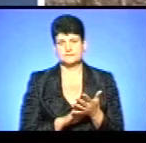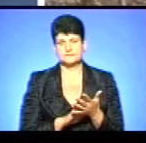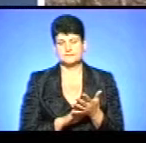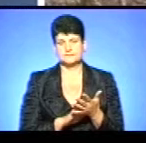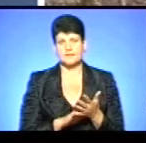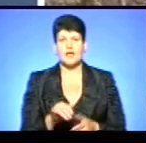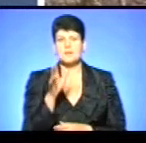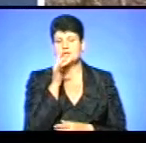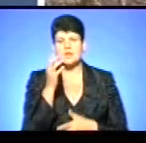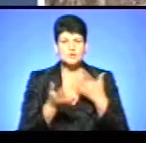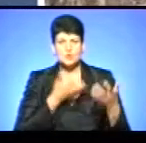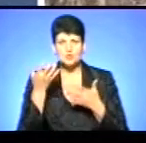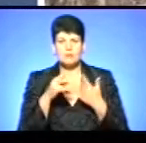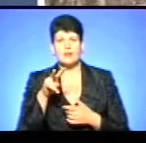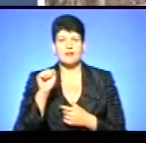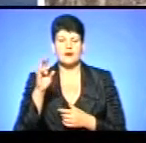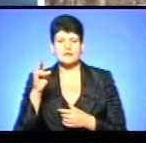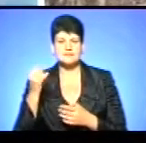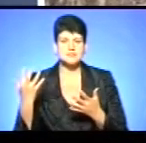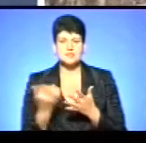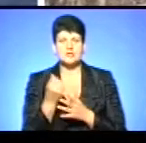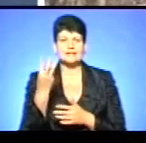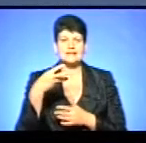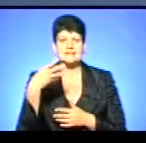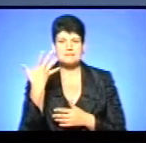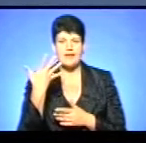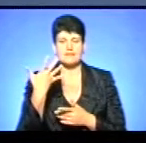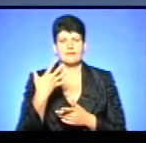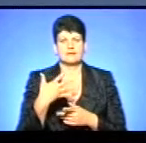Під час розкопок у Ланівцях археологи знайшли 35 скелетів.